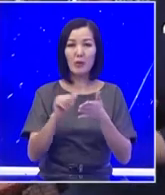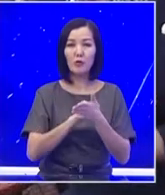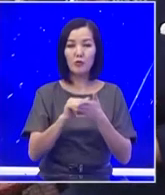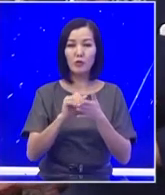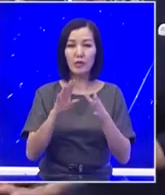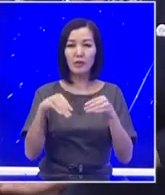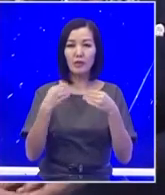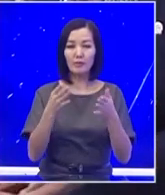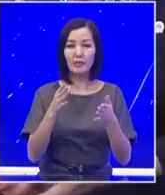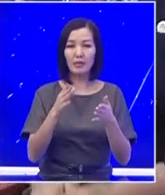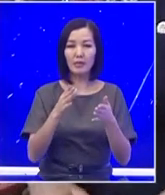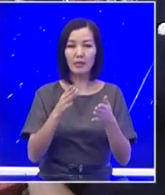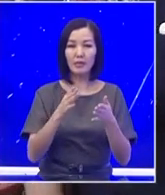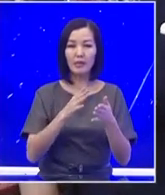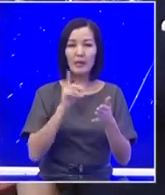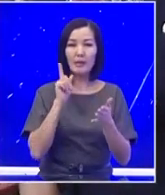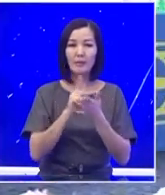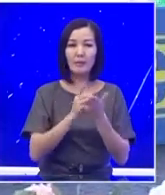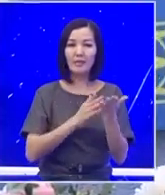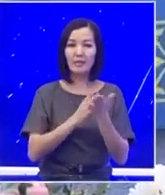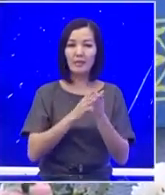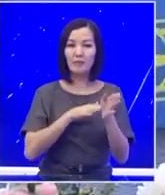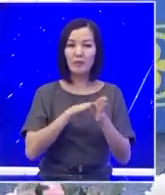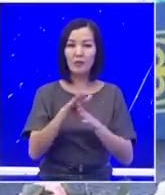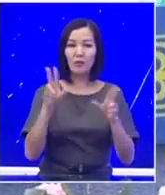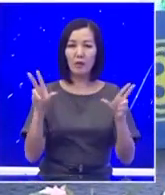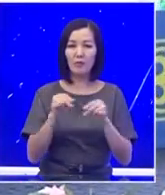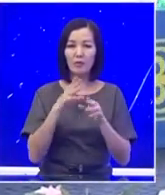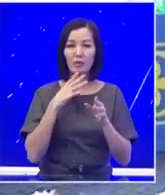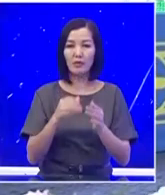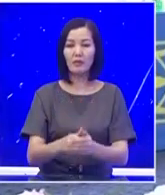мүшелері қалтқысыз қызмет етуге сөз берді.